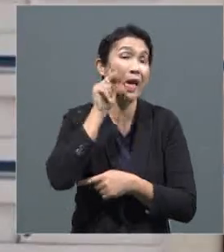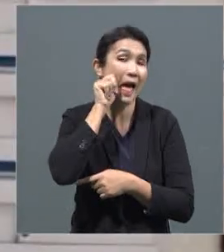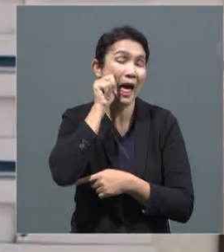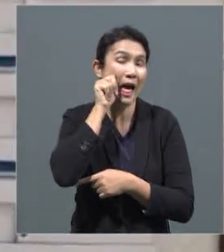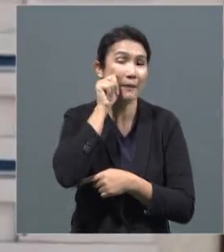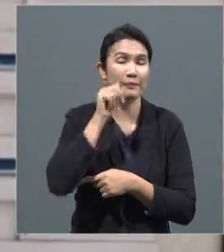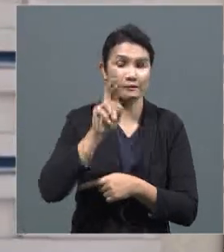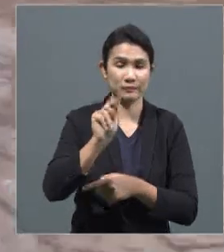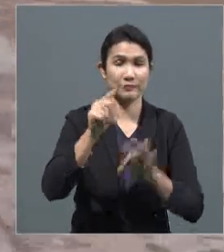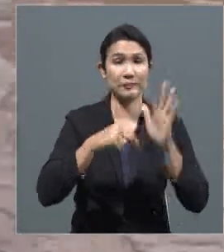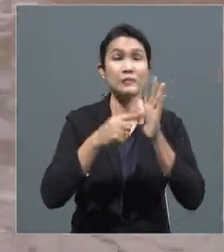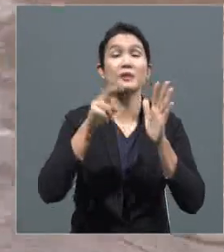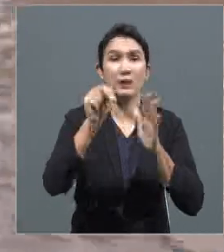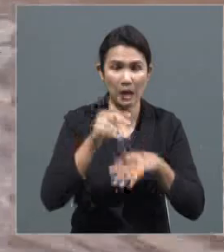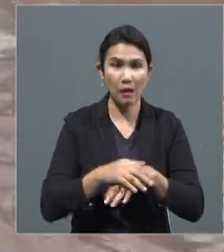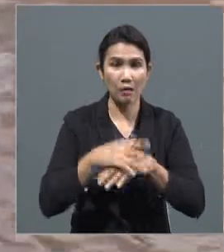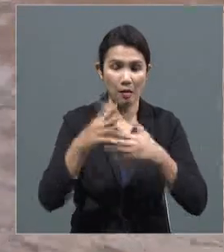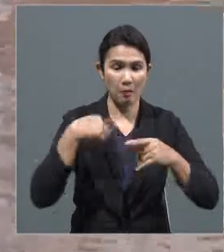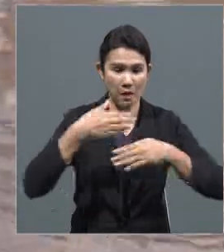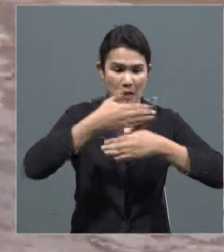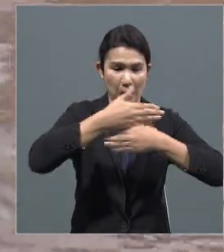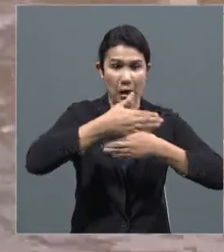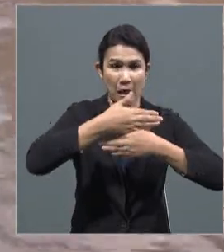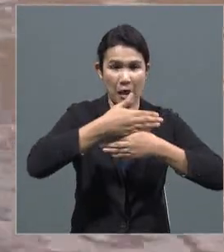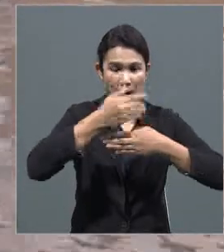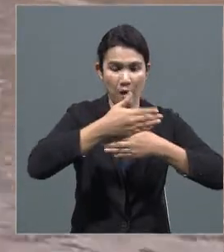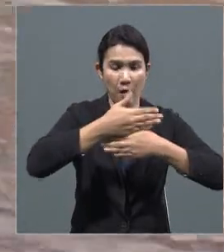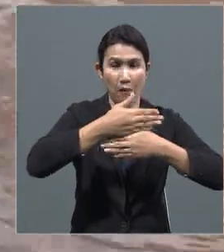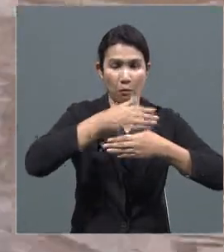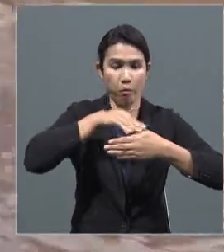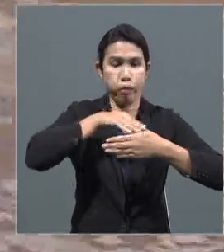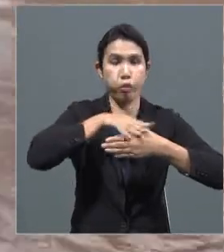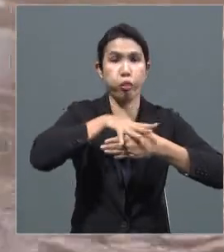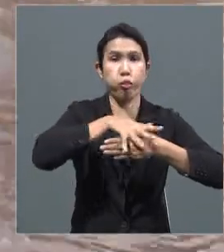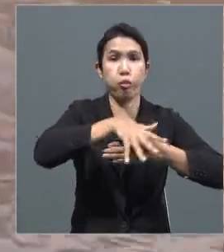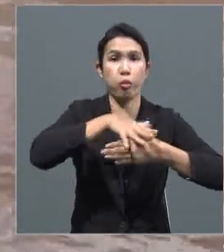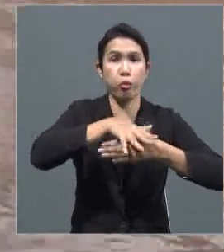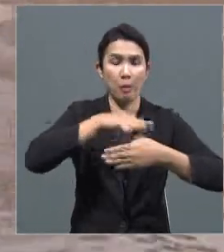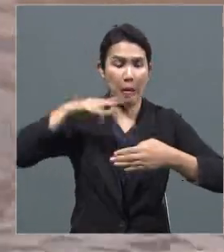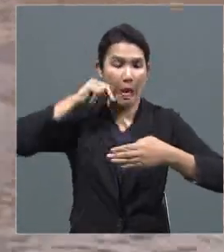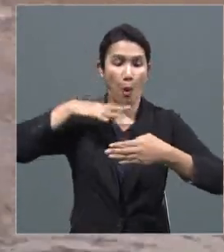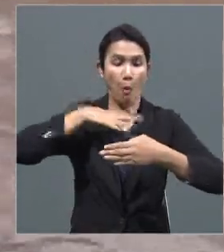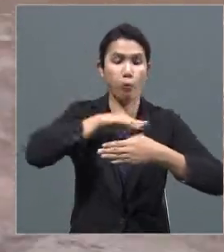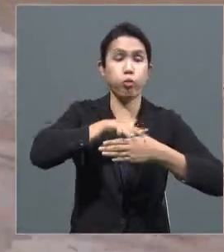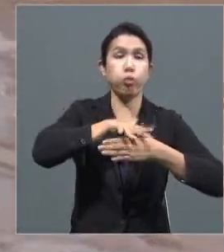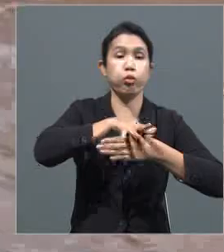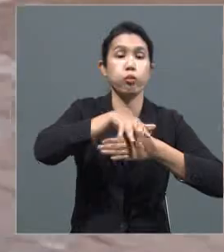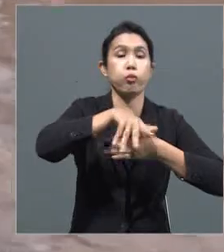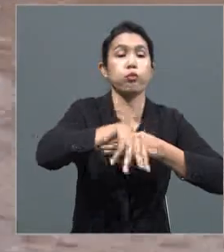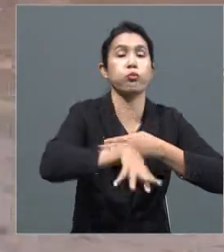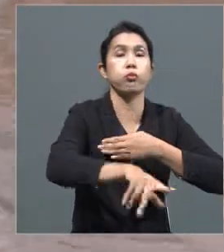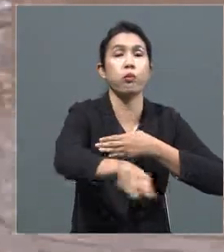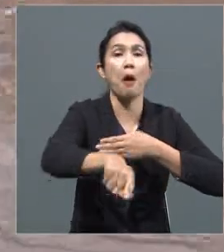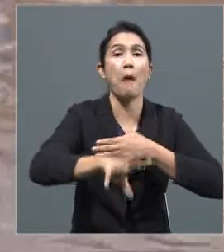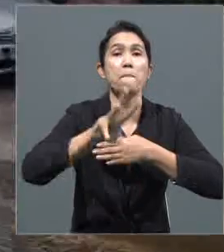สิคะมันจะมีเรื่องของผนังกั้นน้ำอ่ะ ครับ และทีนี้เนี่ยมันไหลล้นผนังกั้นน้ำมาแล้วบางส่วนแล้วก็เข้าเขตในส่วนของเทศบาลนั่นเอง